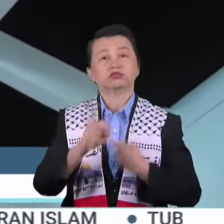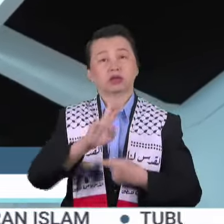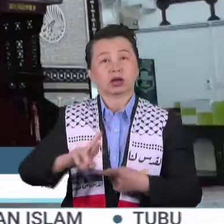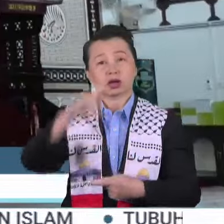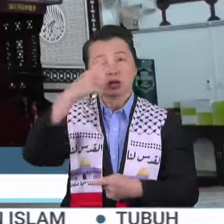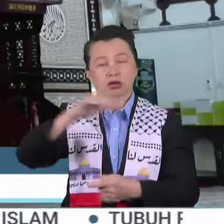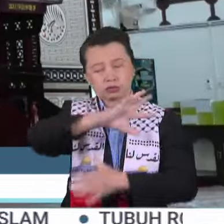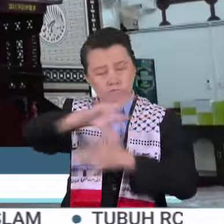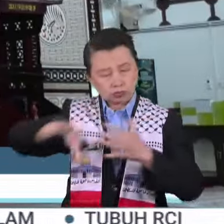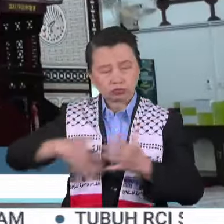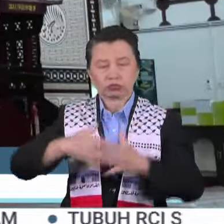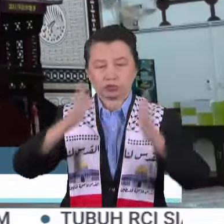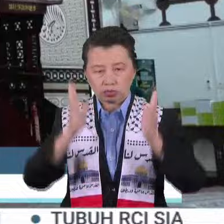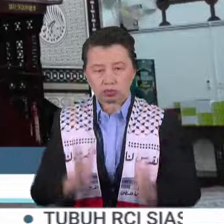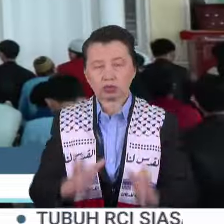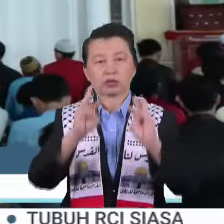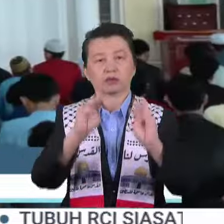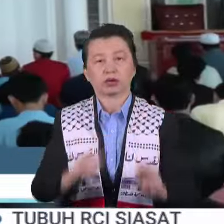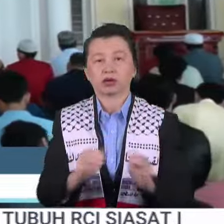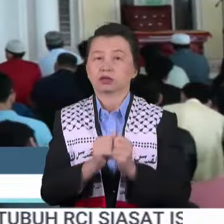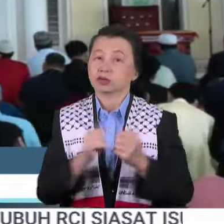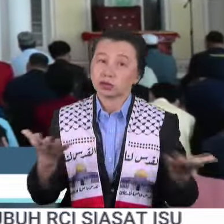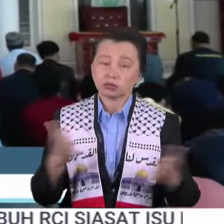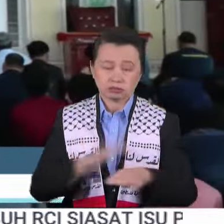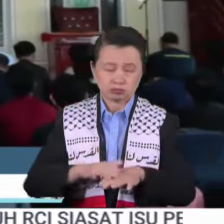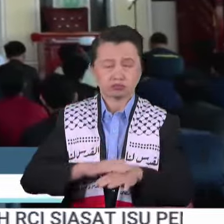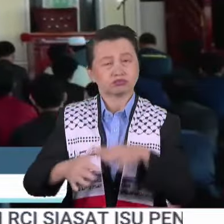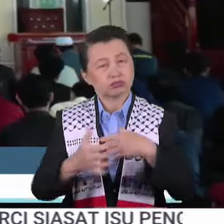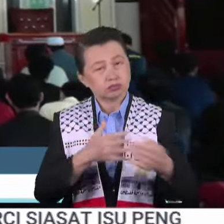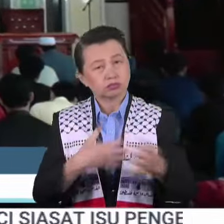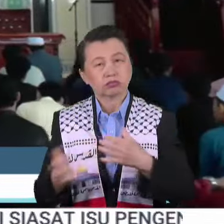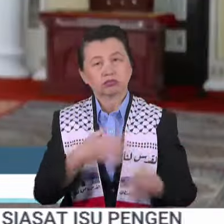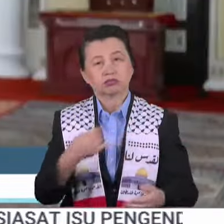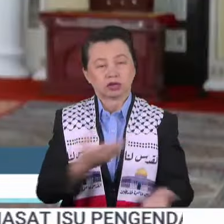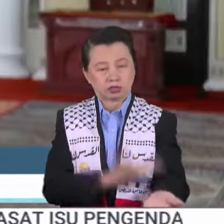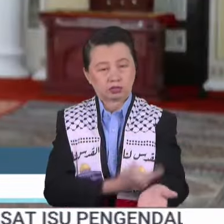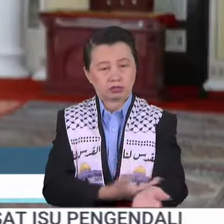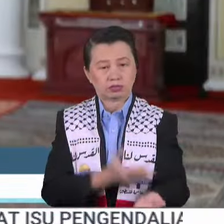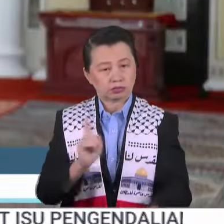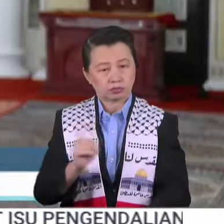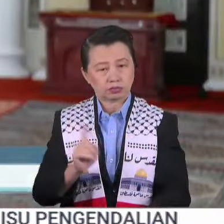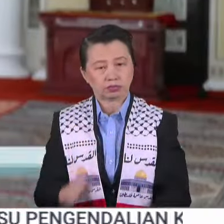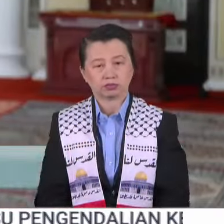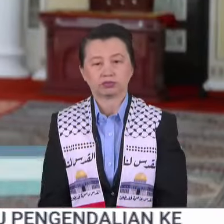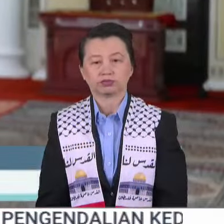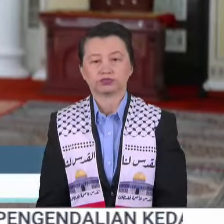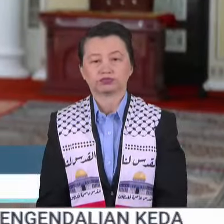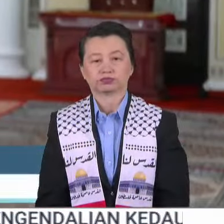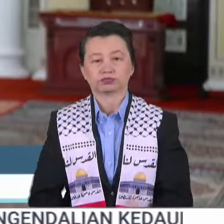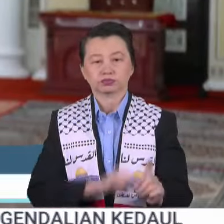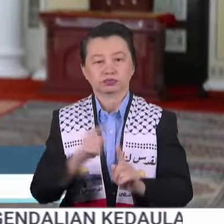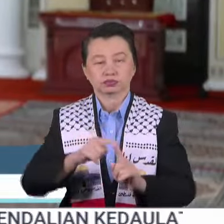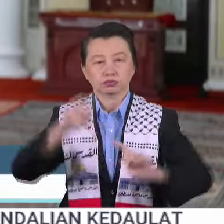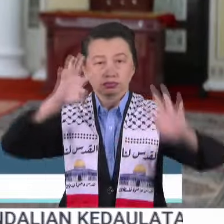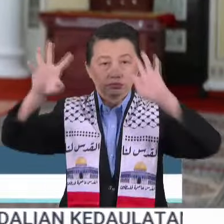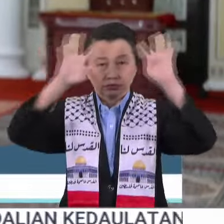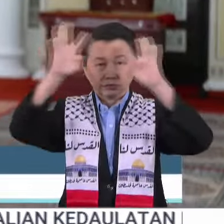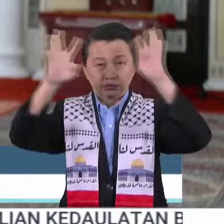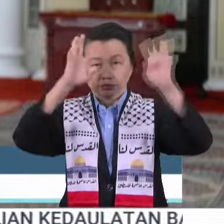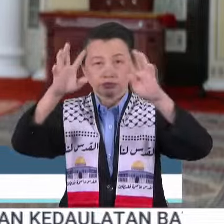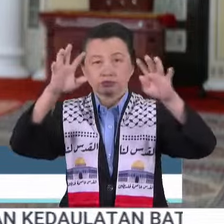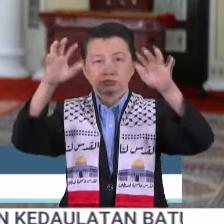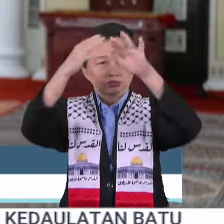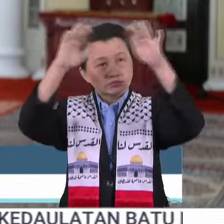untuk seluruh umat manusia tanpa mengira kaum dan keturunan. Apabila mereka bentuk bangunan